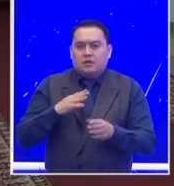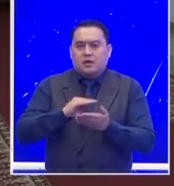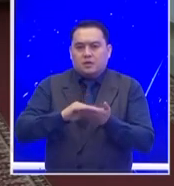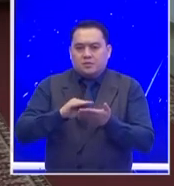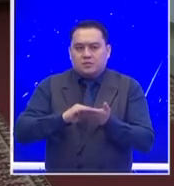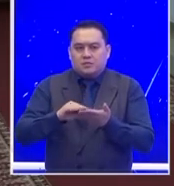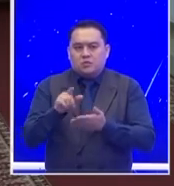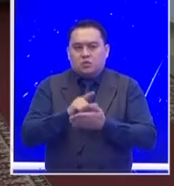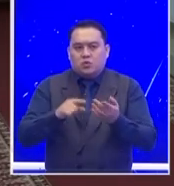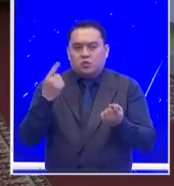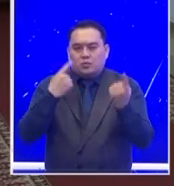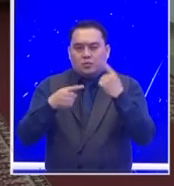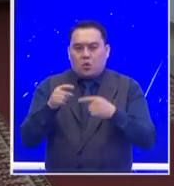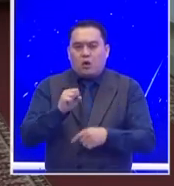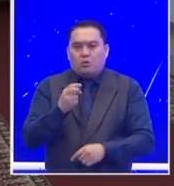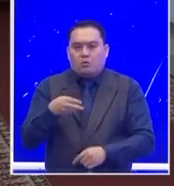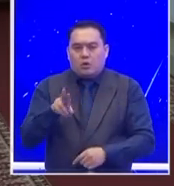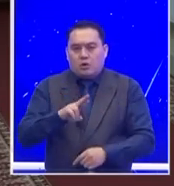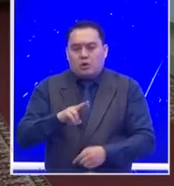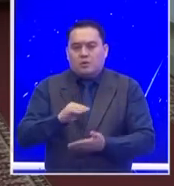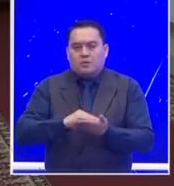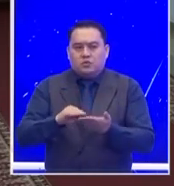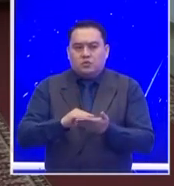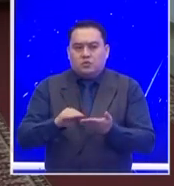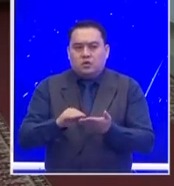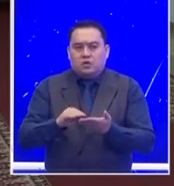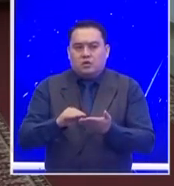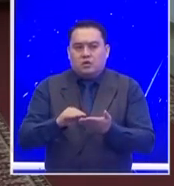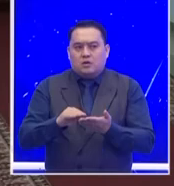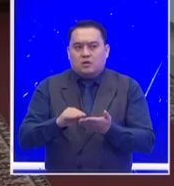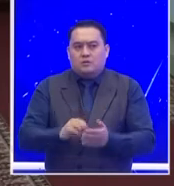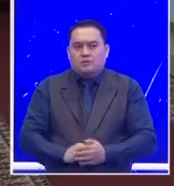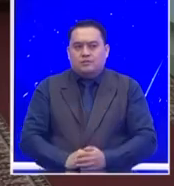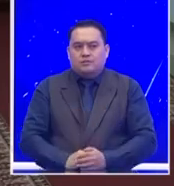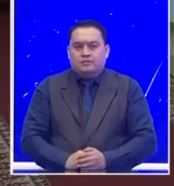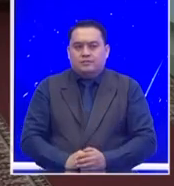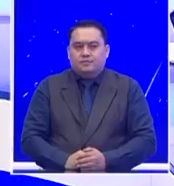говорят хорошие пожелания. Надеюсь, что буду и дальше радовать всех своим творчеством.